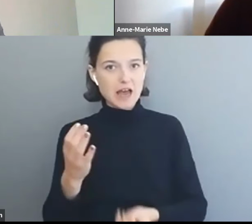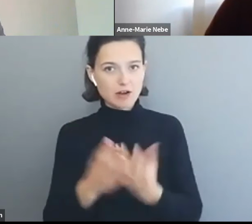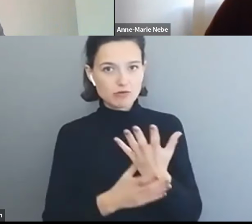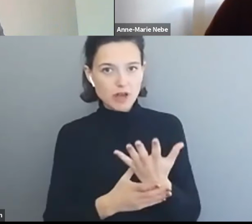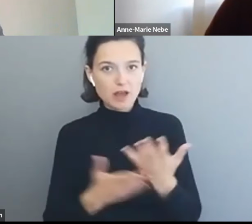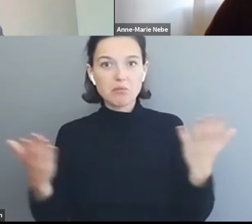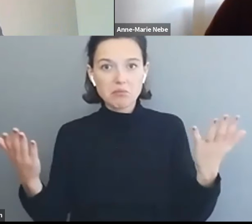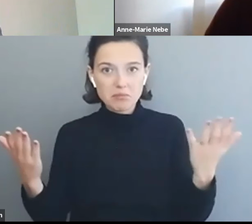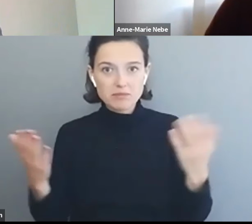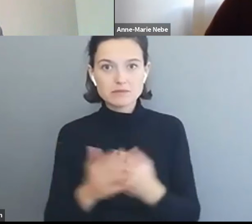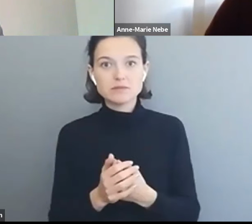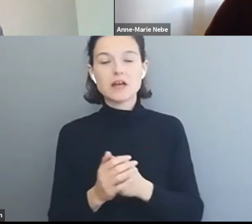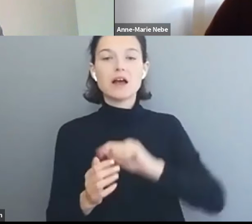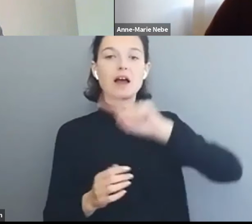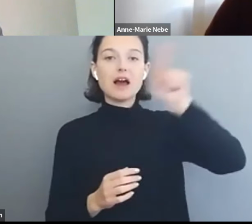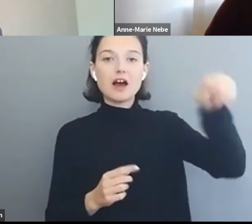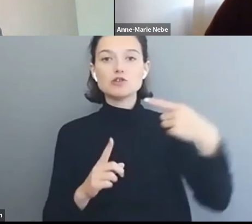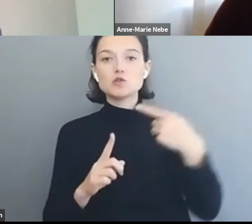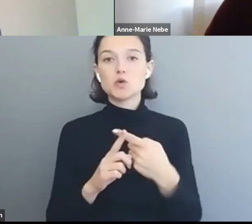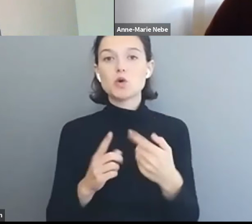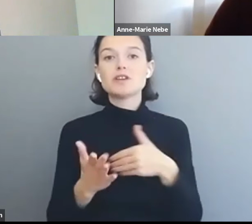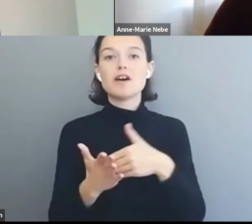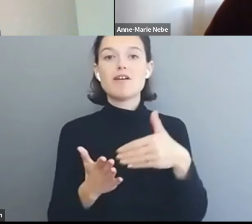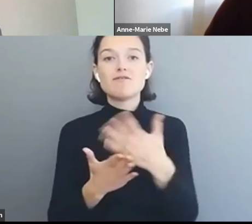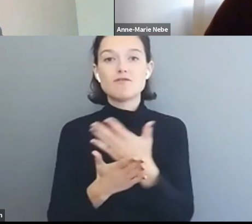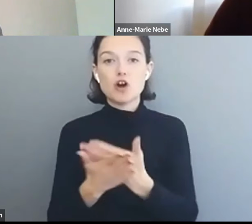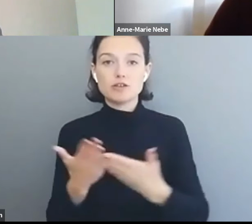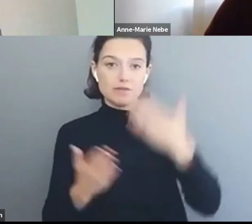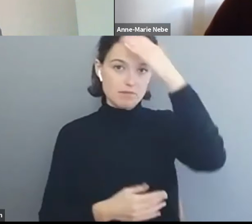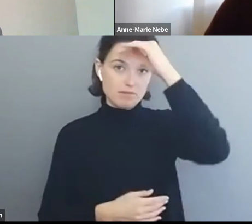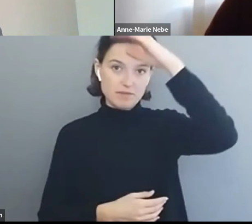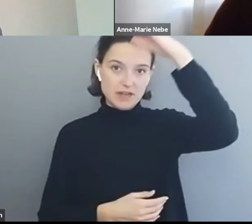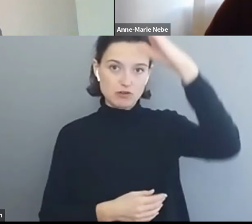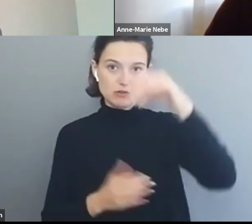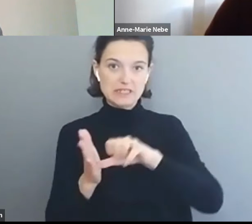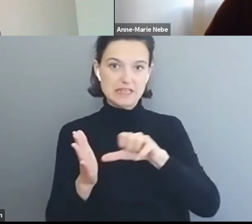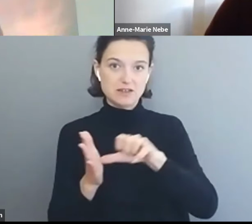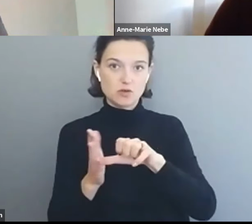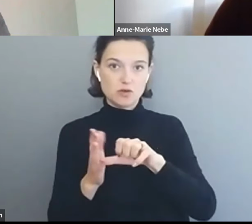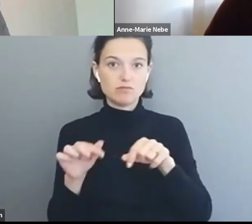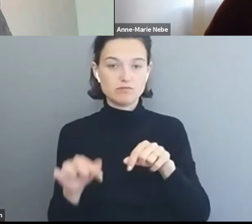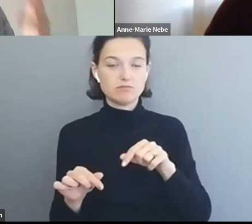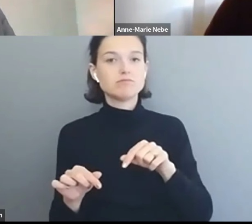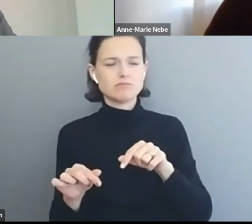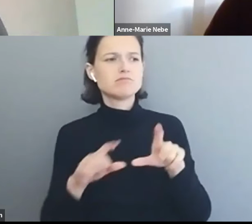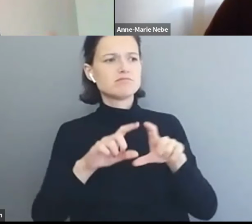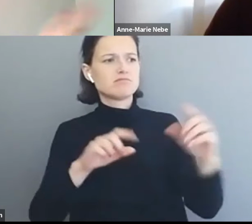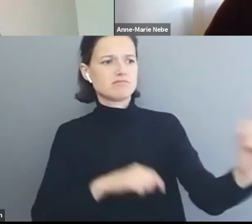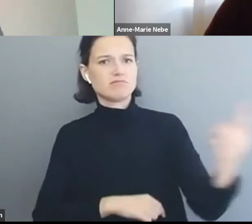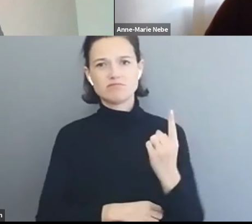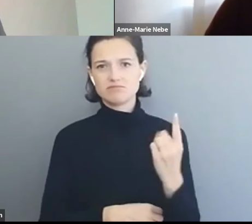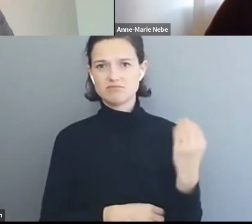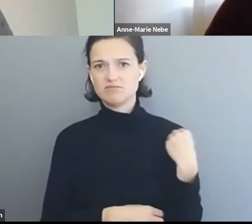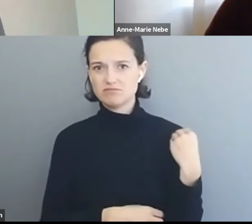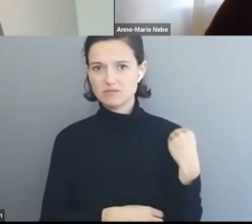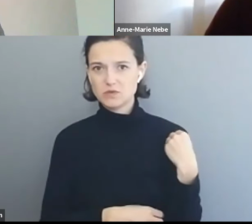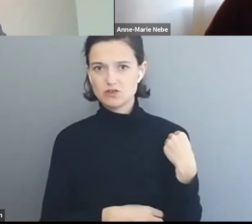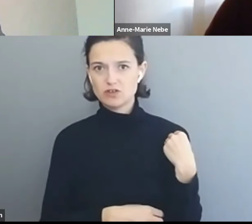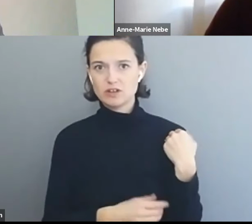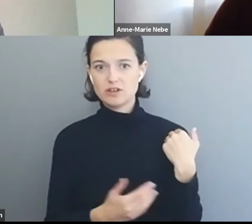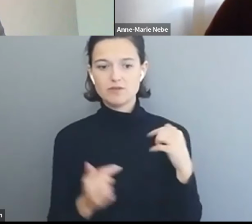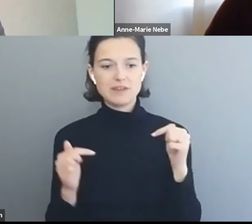das Aus- und Fortbildungszentrum, also die Schulungen anbieten, auf uns zugekommen sind und gesagt haben, so langsam steigen wir mit, was wir heute